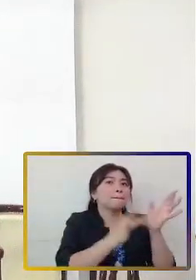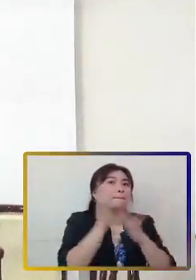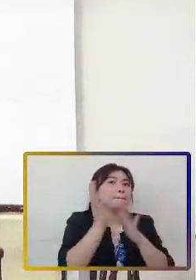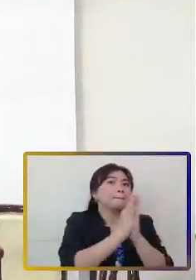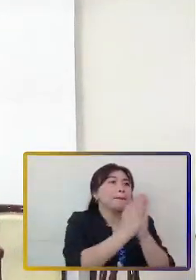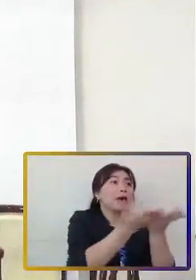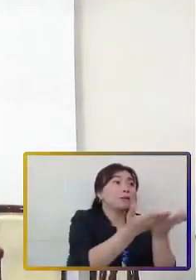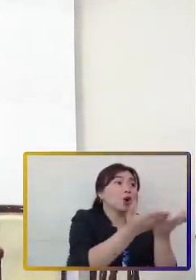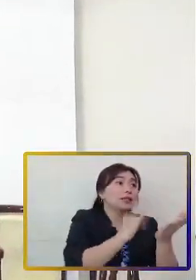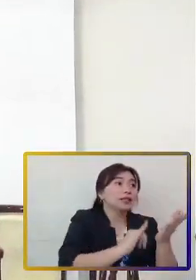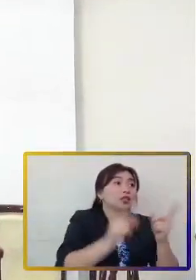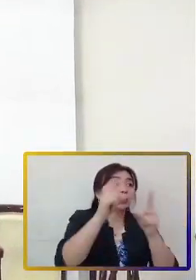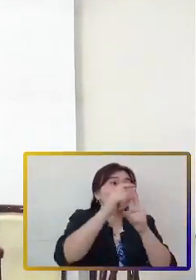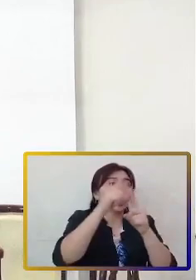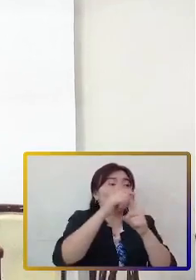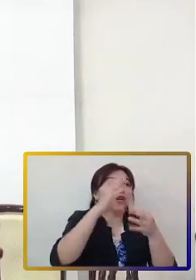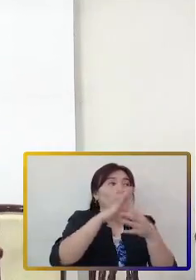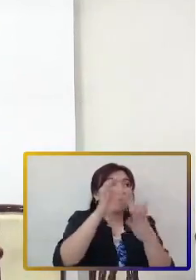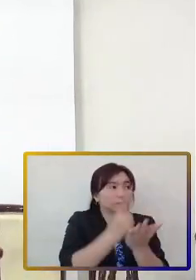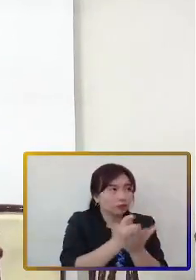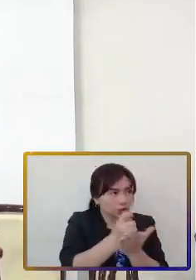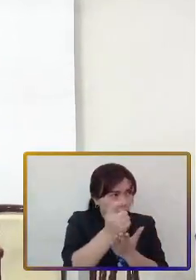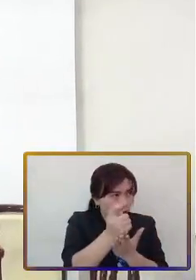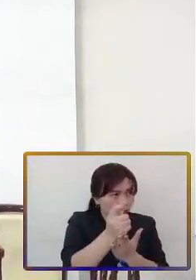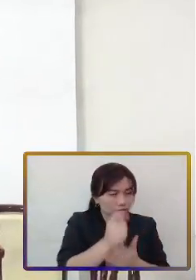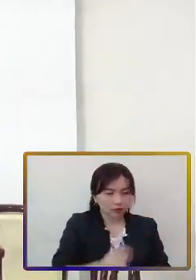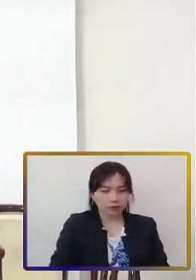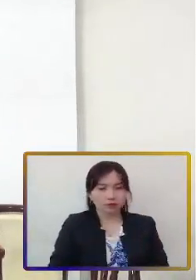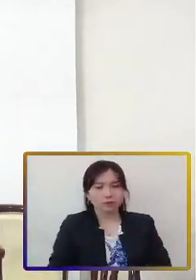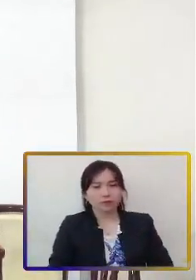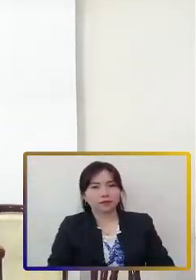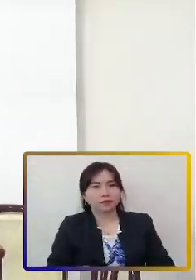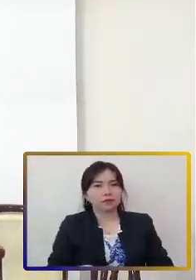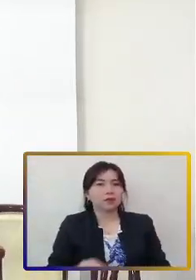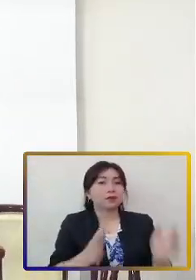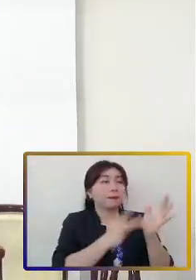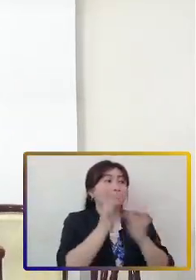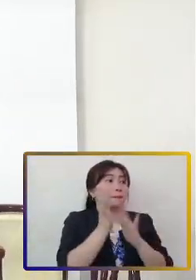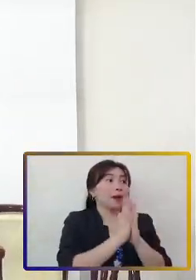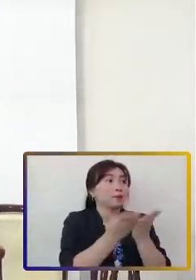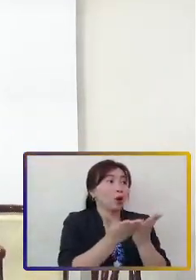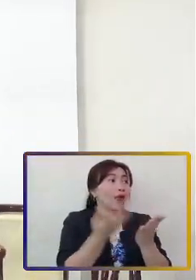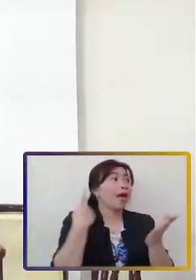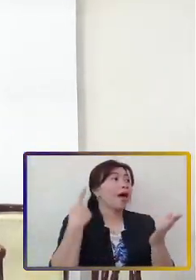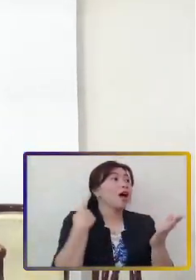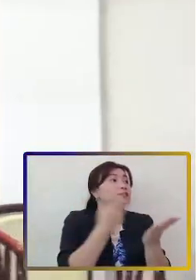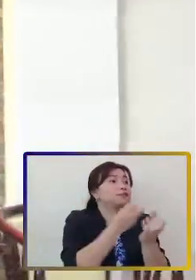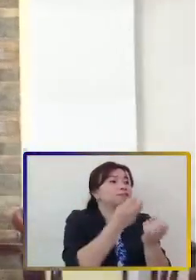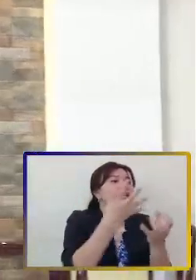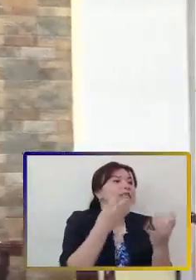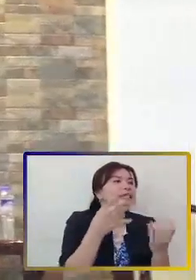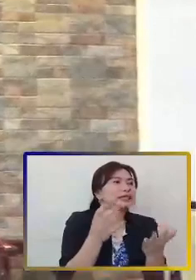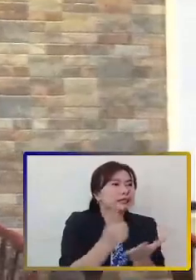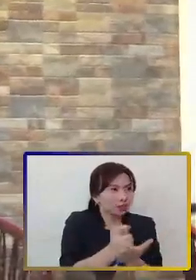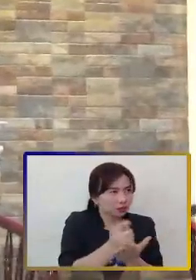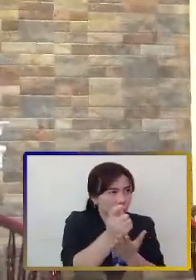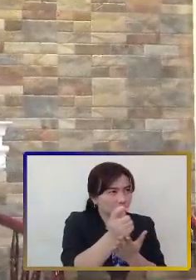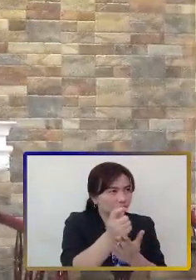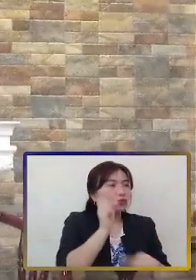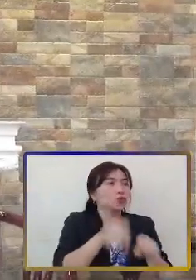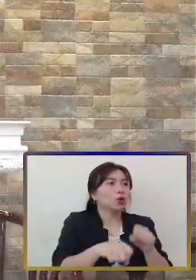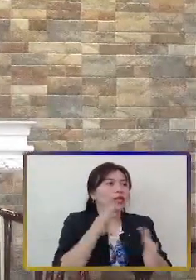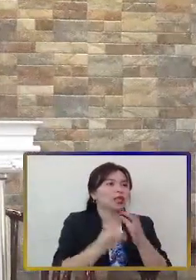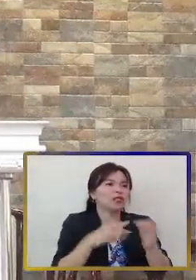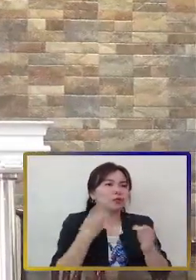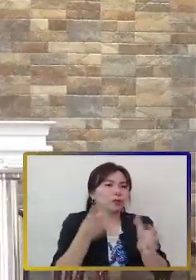of Truth this contains the truth kaya pag binitawan natin